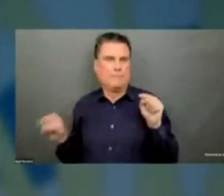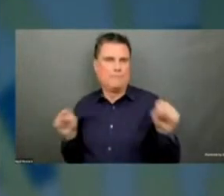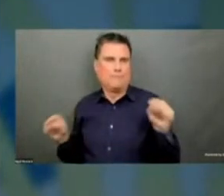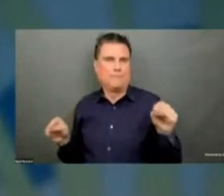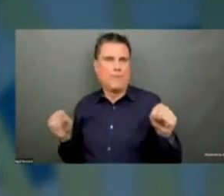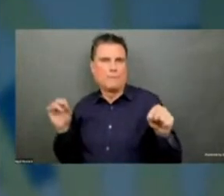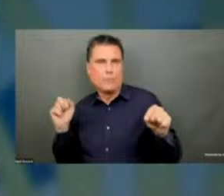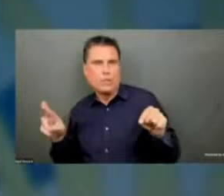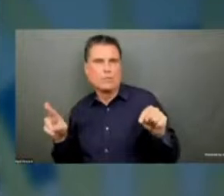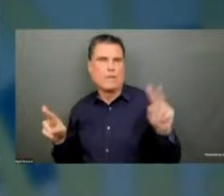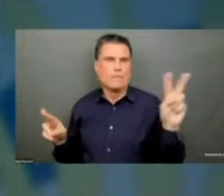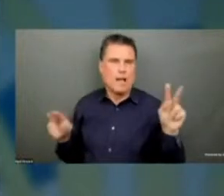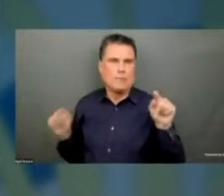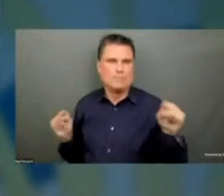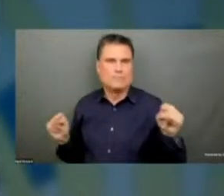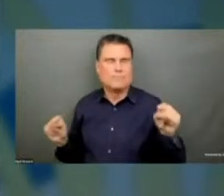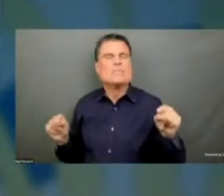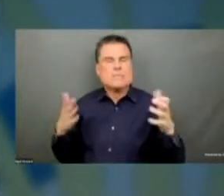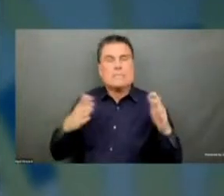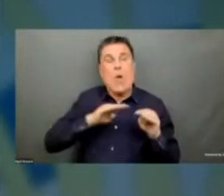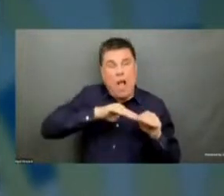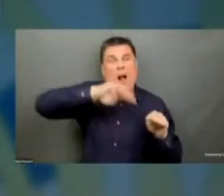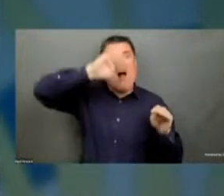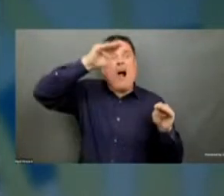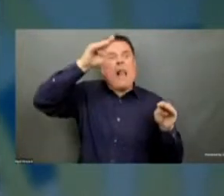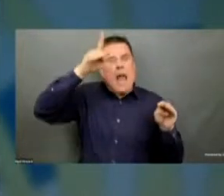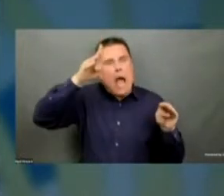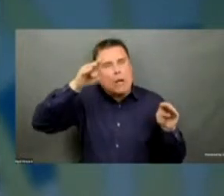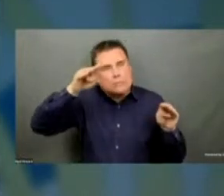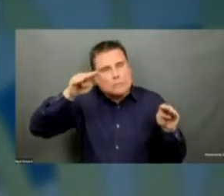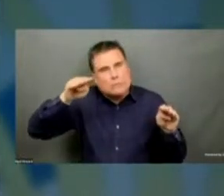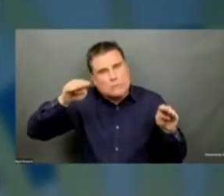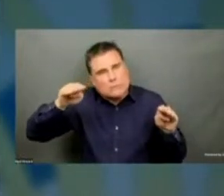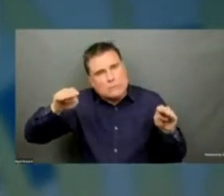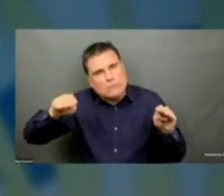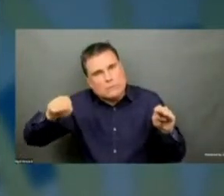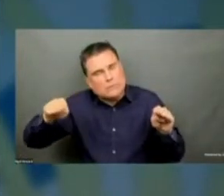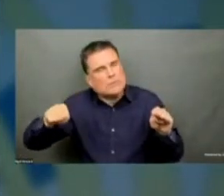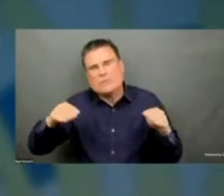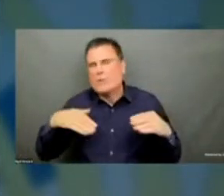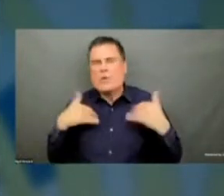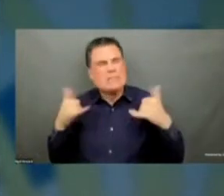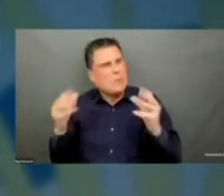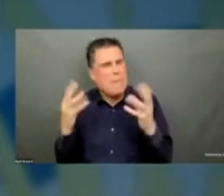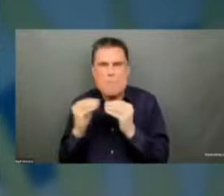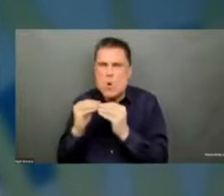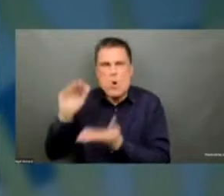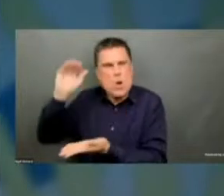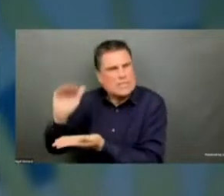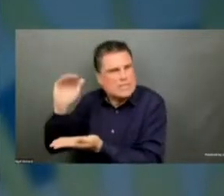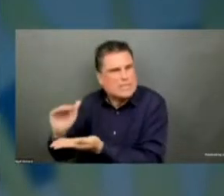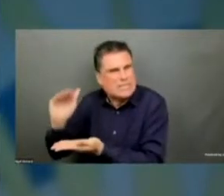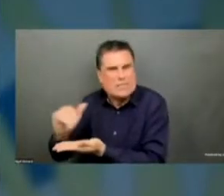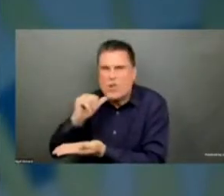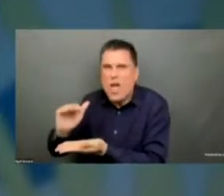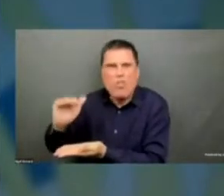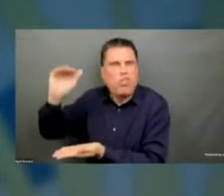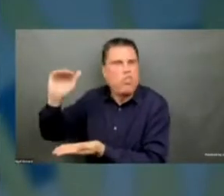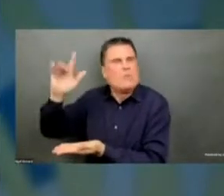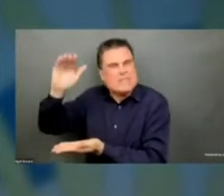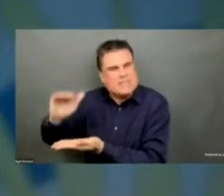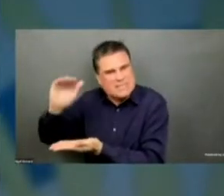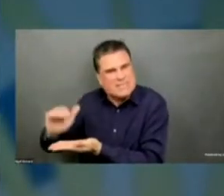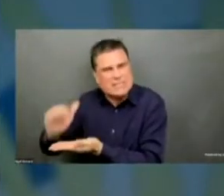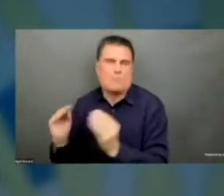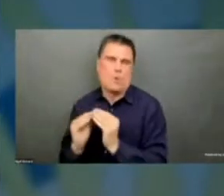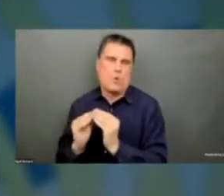yet. And the other models help 这个 us 就是 understand 我们 the 接下来的 risk and 趋 the 势也是 situation that we're in 如果 right 你 now. 放松警惕，